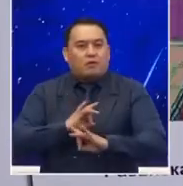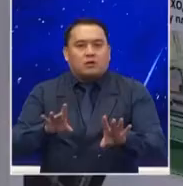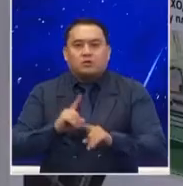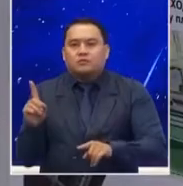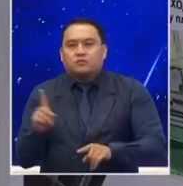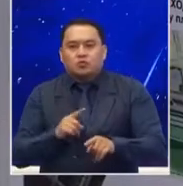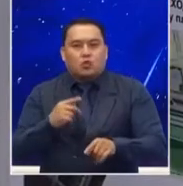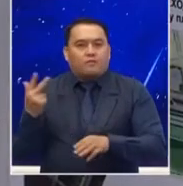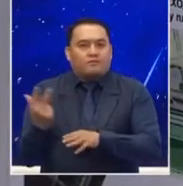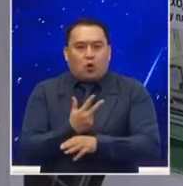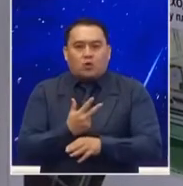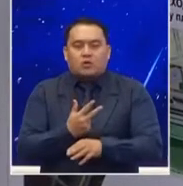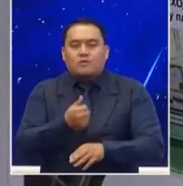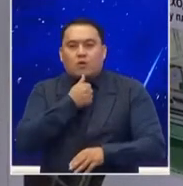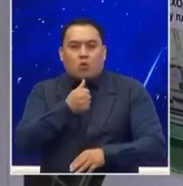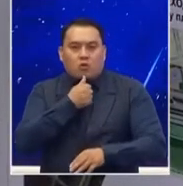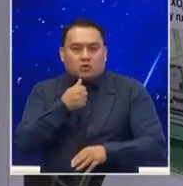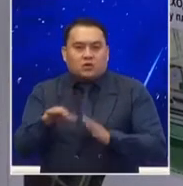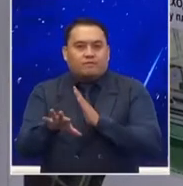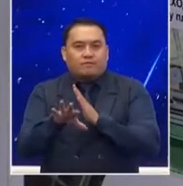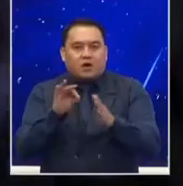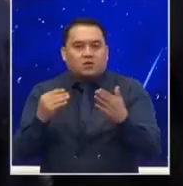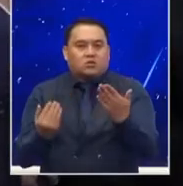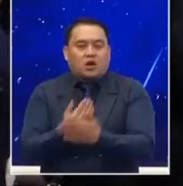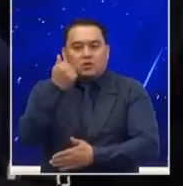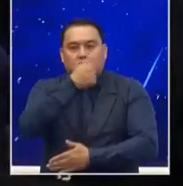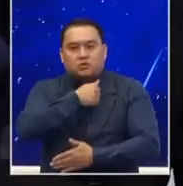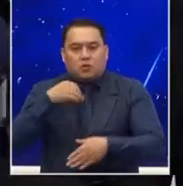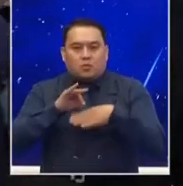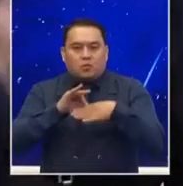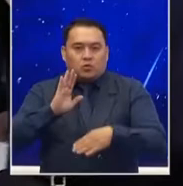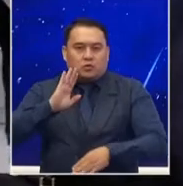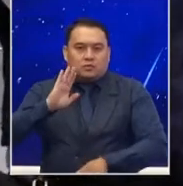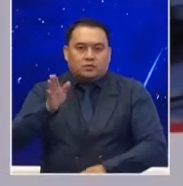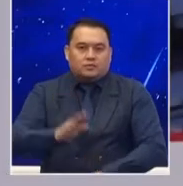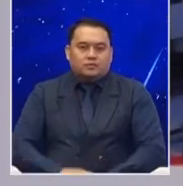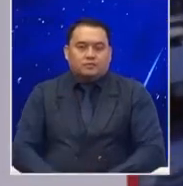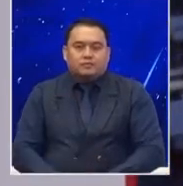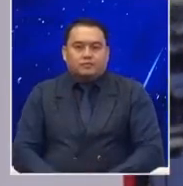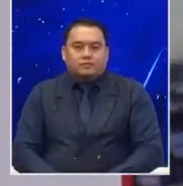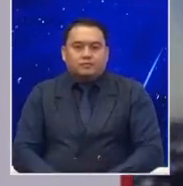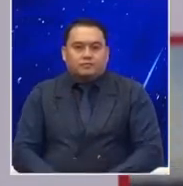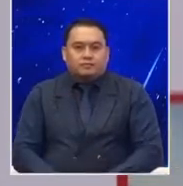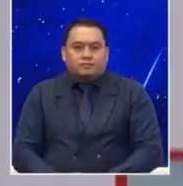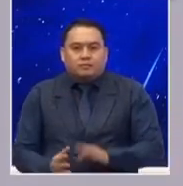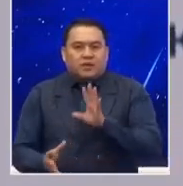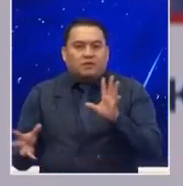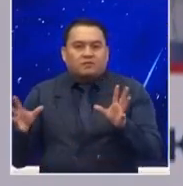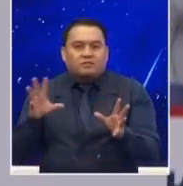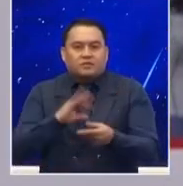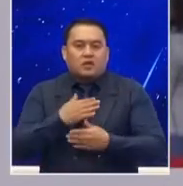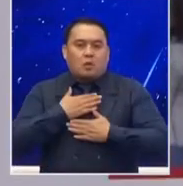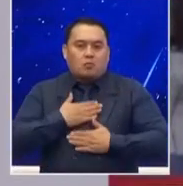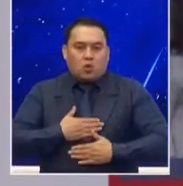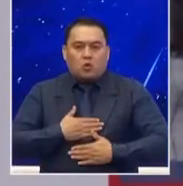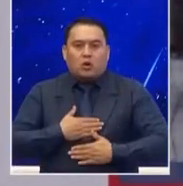Ер кезегі 3-ке. Тағы да бір таңдауды жаңа жылдан соң өткізетіндігін мәлімдеді. В целом, я удовлетворен то,